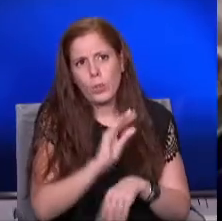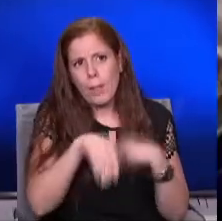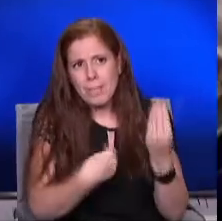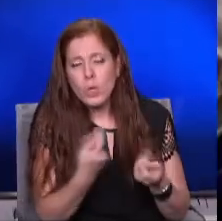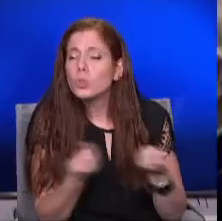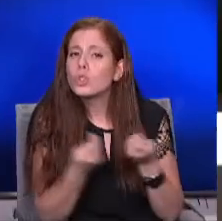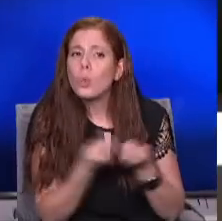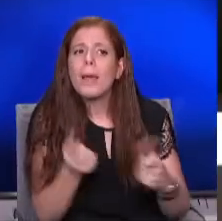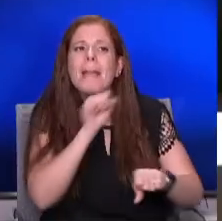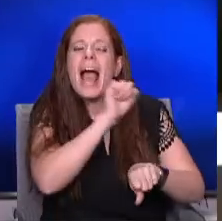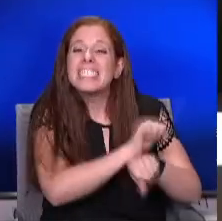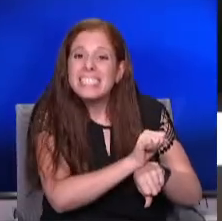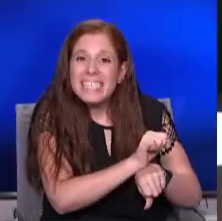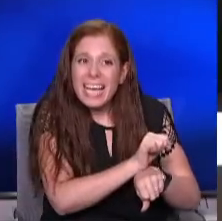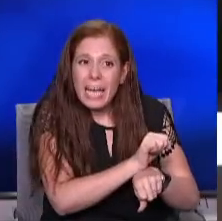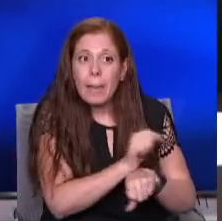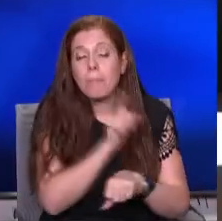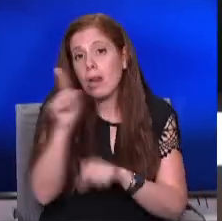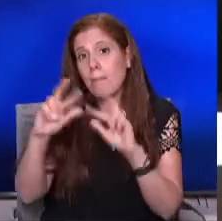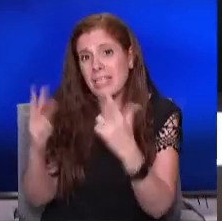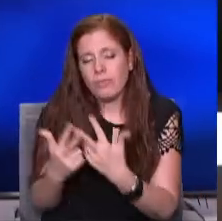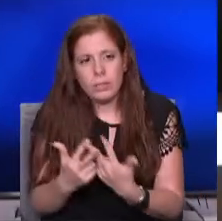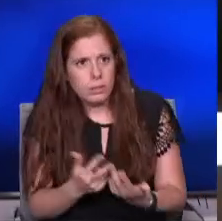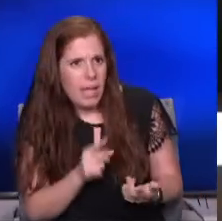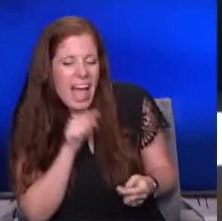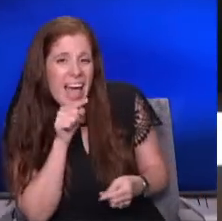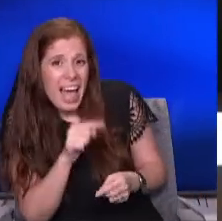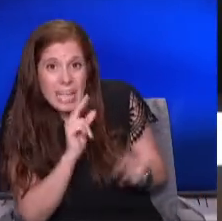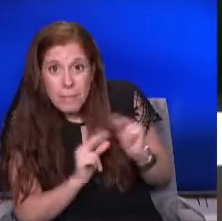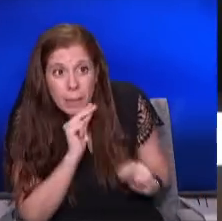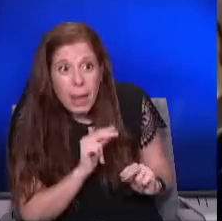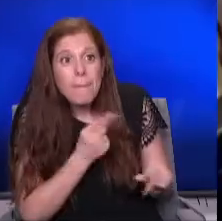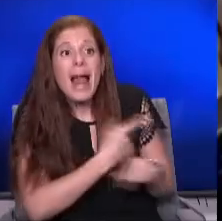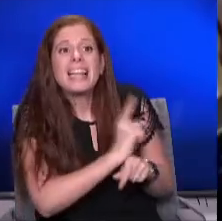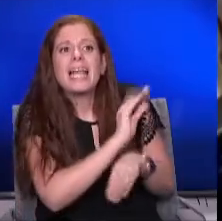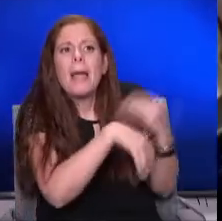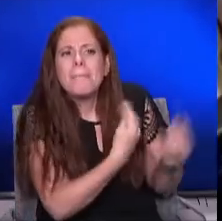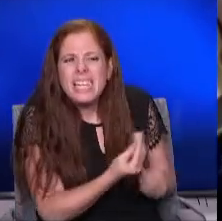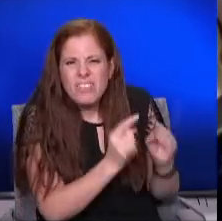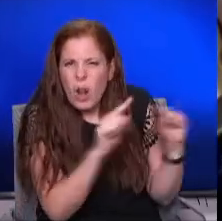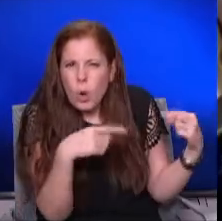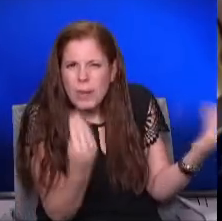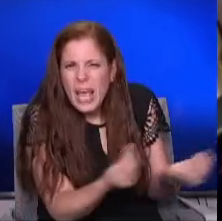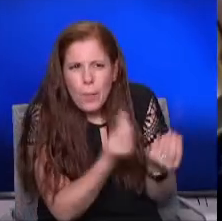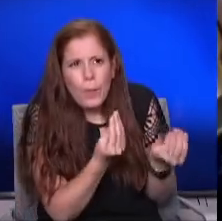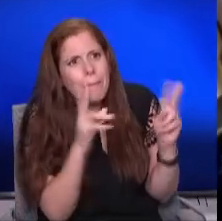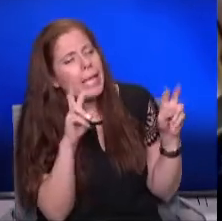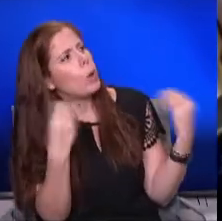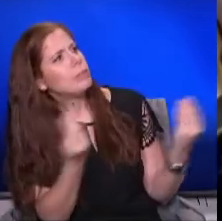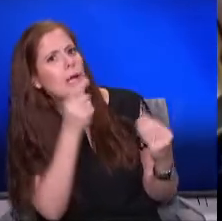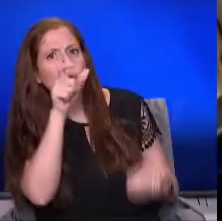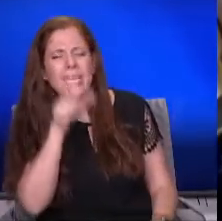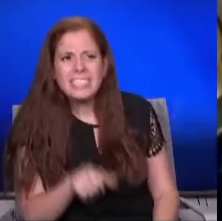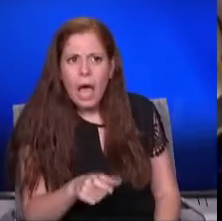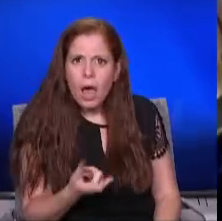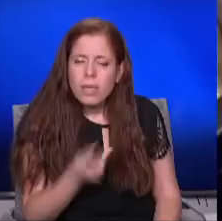שקשורים לאסירים כלפי סגל. לא מבין על מה אנחנו מדברים כאן. אתם מדברים על הטרדה מינית ועל על כל מיני אירועים כאילו זה משהו אזרחי. יש